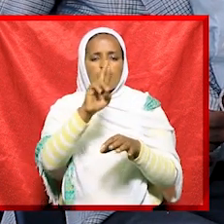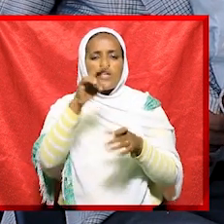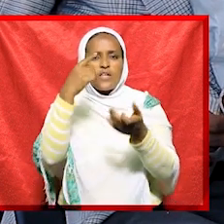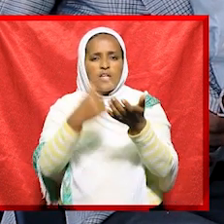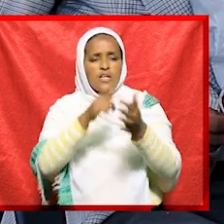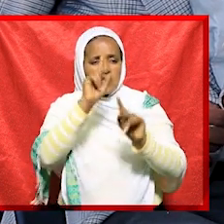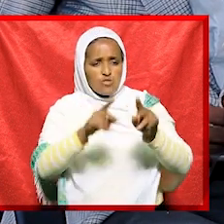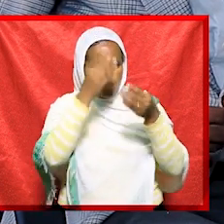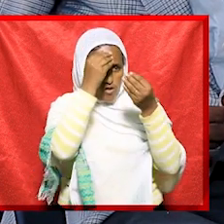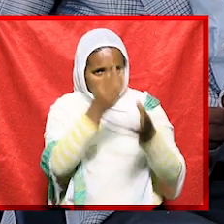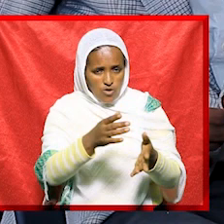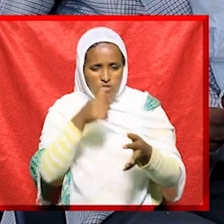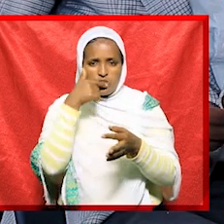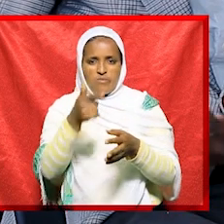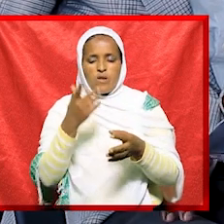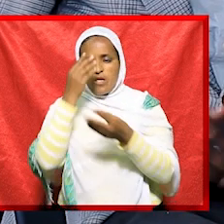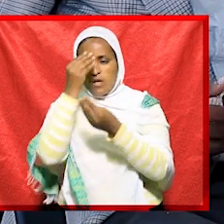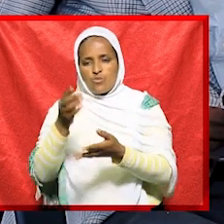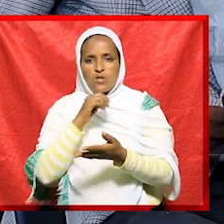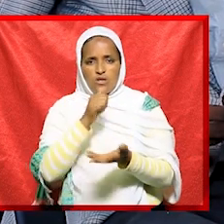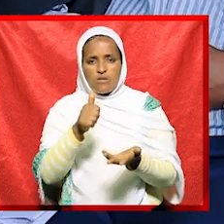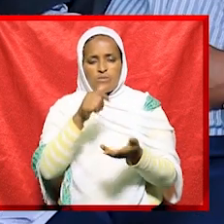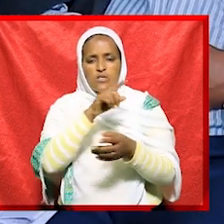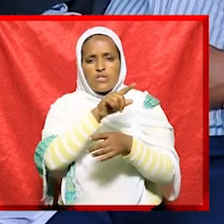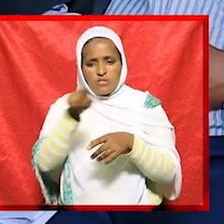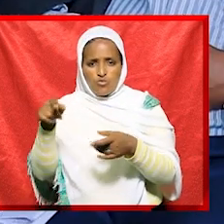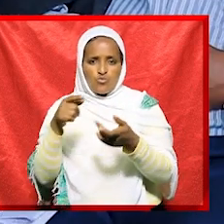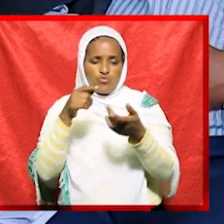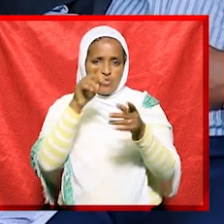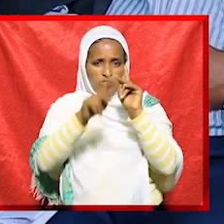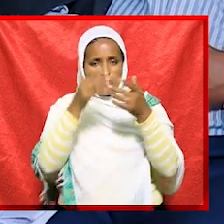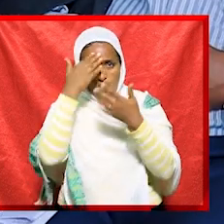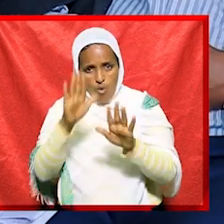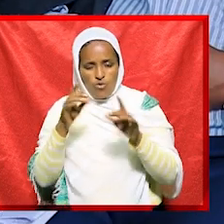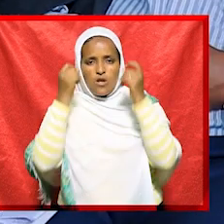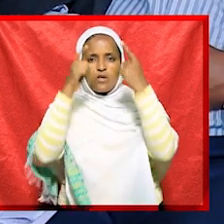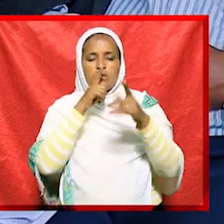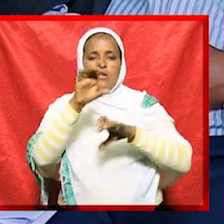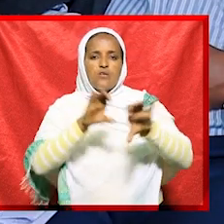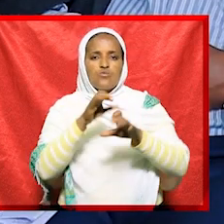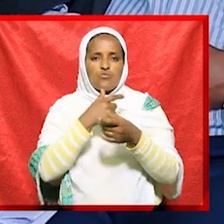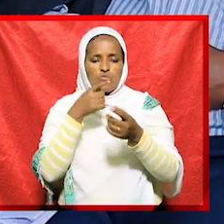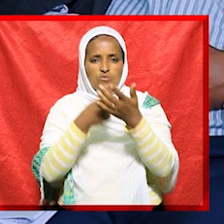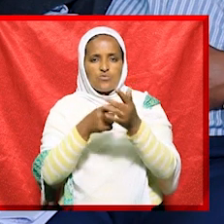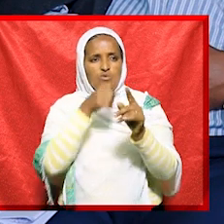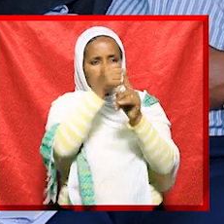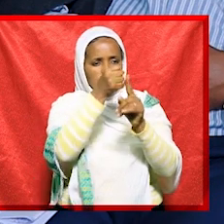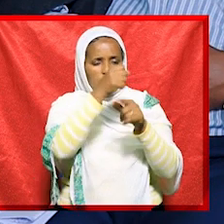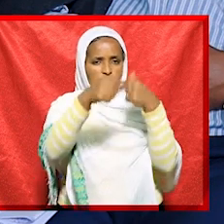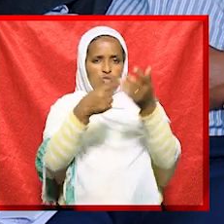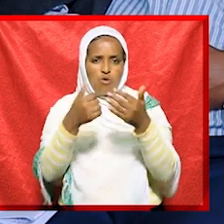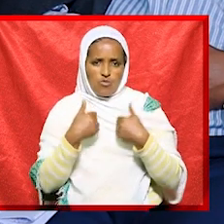አስተምረናል ወይ? ይሄንን ለህዝቡ አሳውቀናል ወይ ሲባል እያሳወቀን አይደለም። ስለዚህ እነሱ በአንጻሩ ህዝብ እንዳያውቅ እንዳይረዳ እያደረጉ ነው ፕሮፓጋንዳ